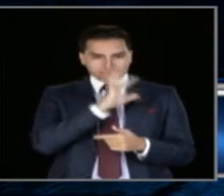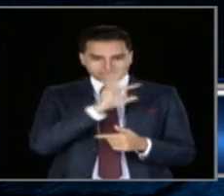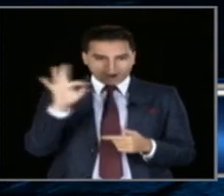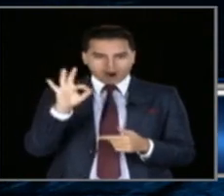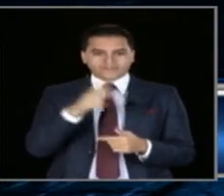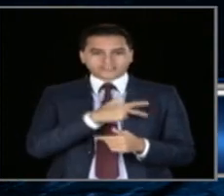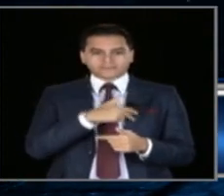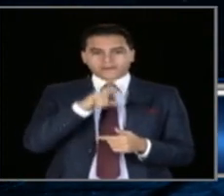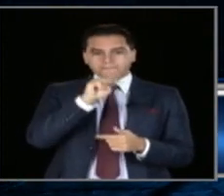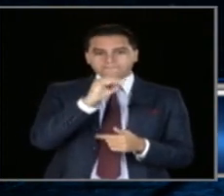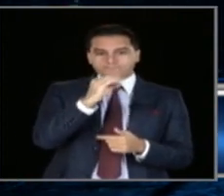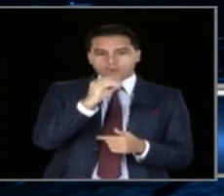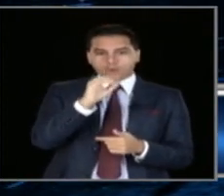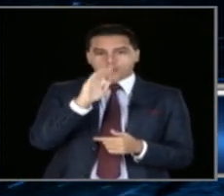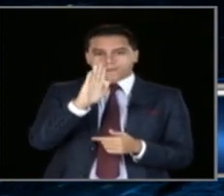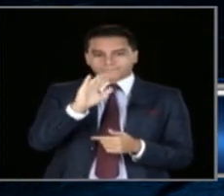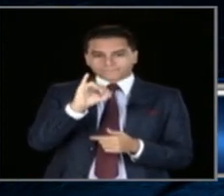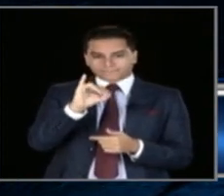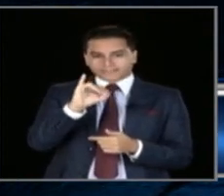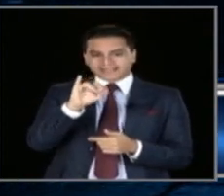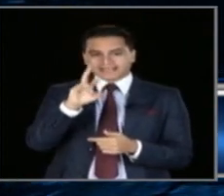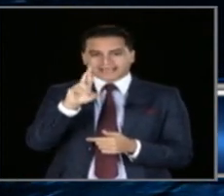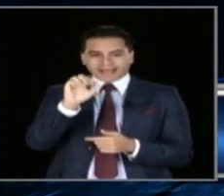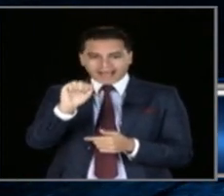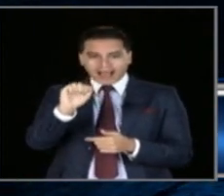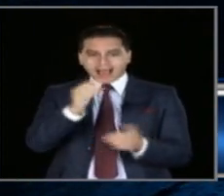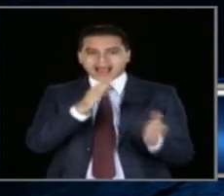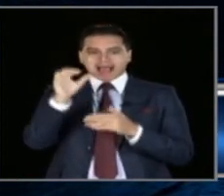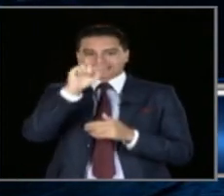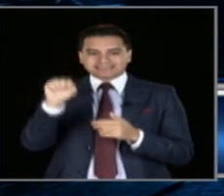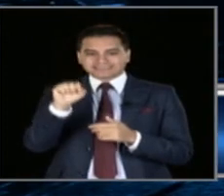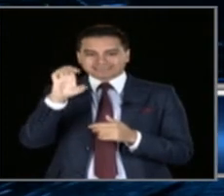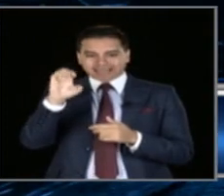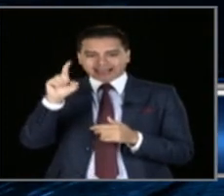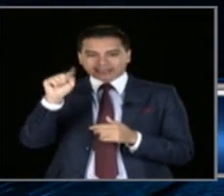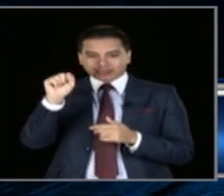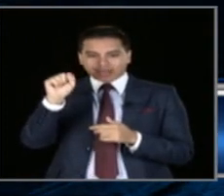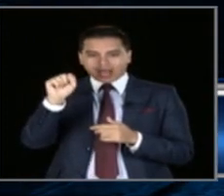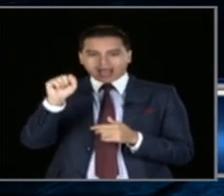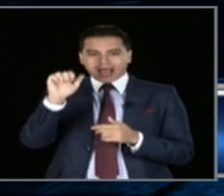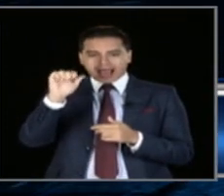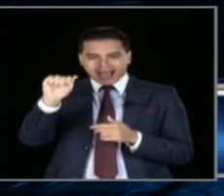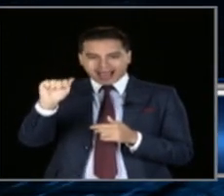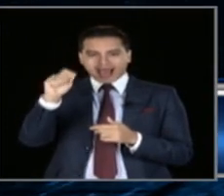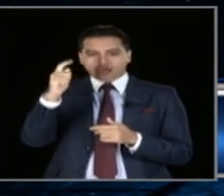يعد موبيرا سناتر هو أول هاتف تنتجه إحدى الشركات عام